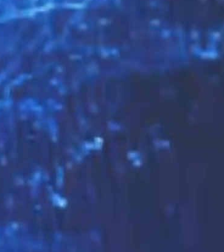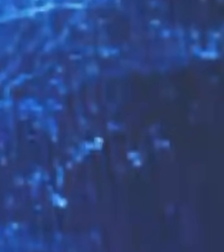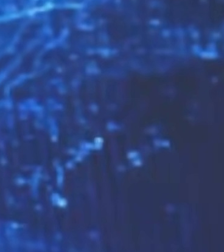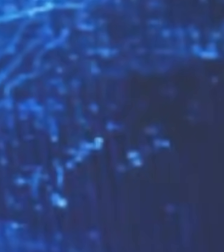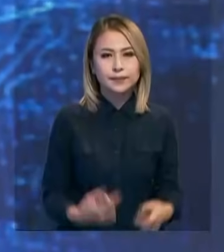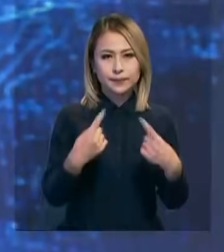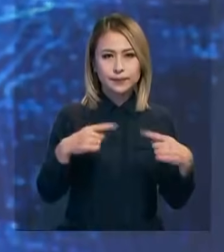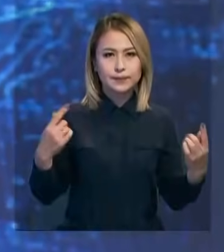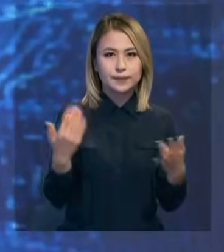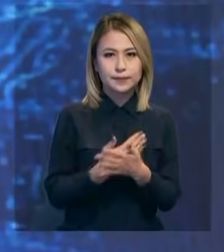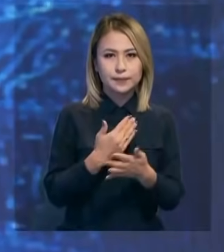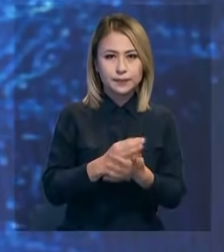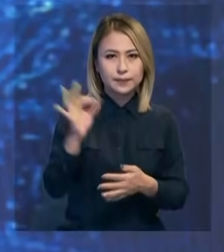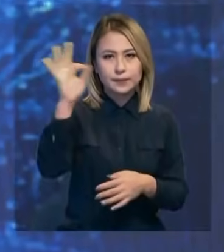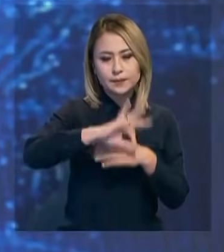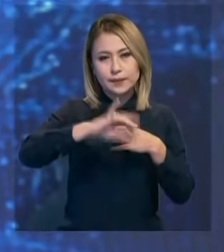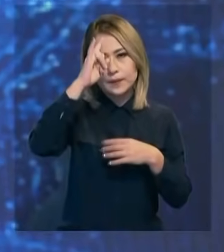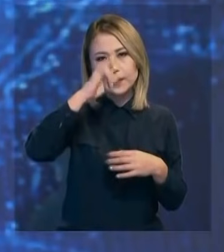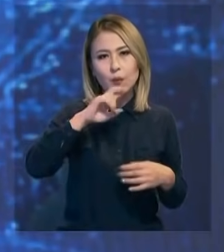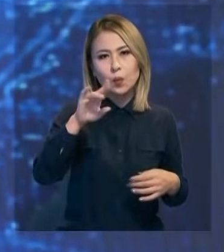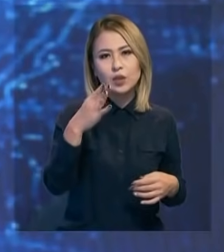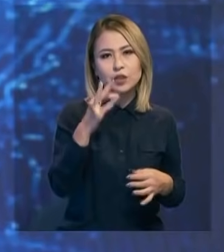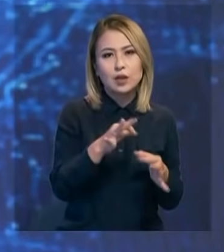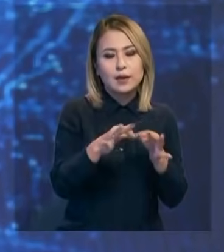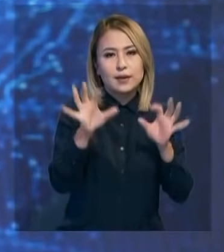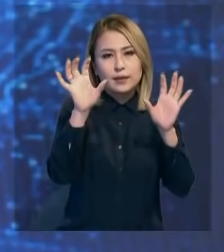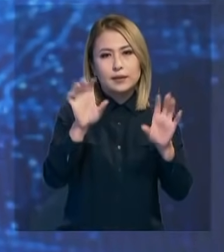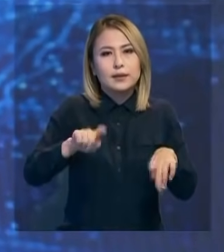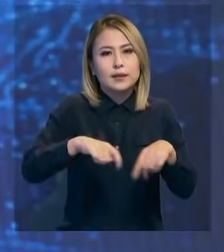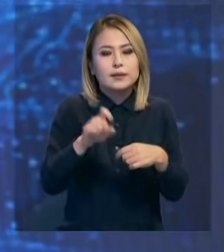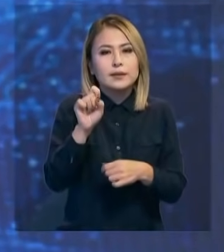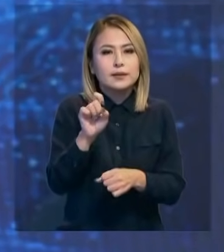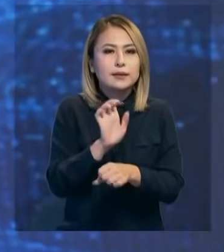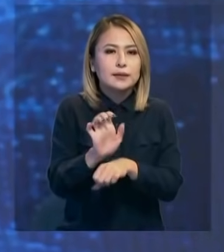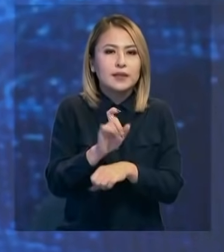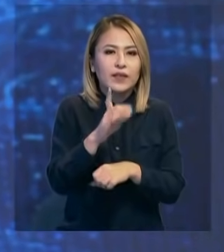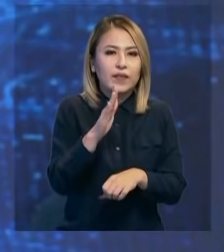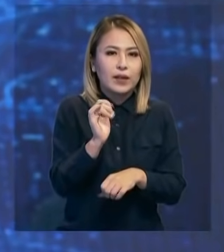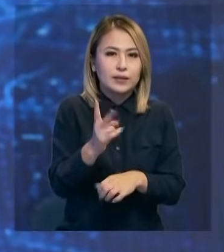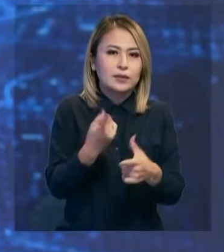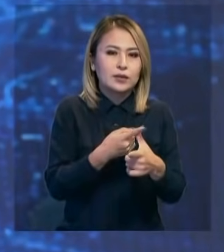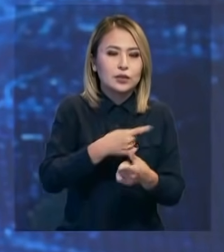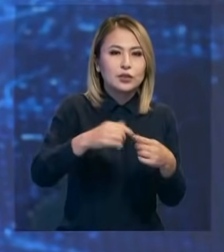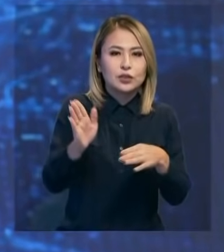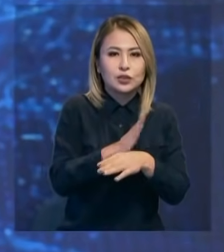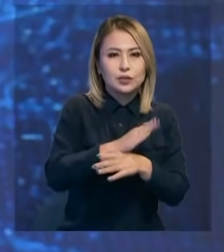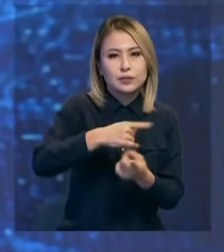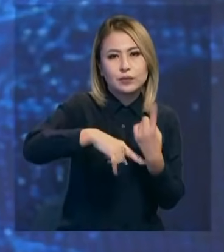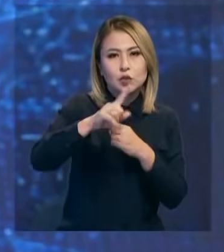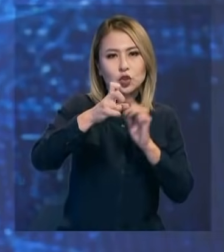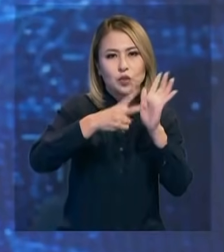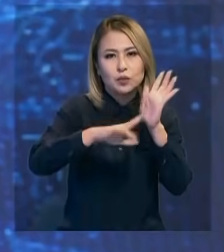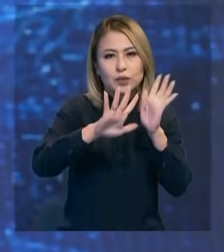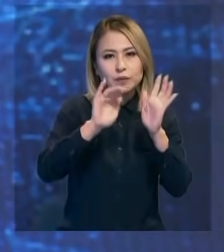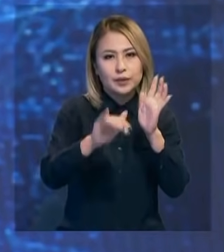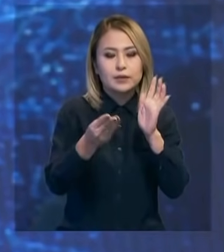Өзгеде ақпараттар. Шығыс Қазақстан облысы Күршім ауданында заңсыз алтын өндірген Хван деген жеке кәсіпкерге 175